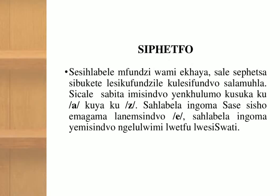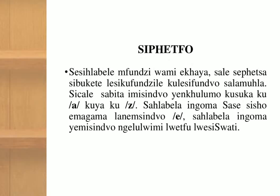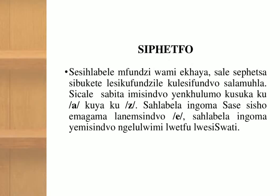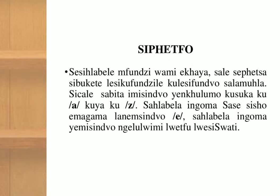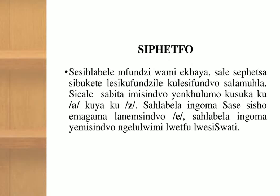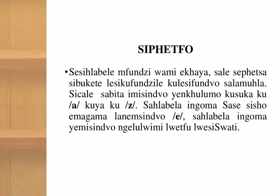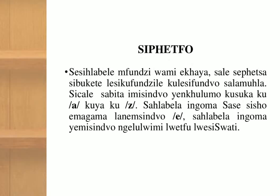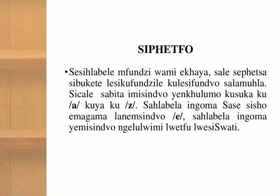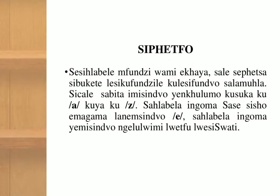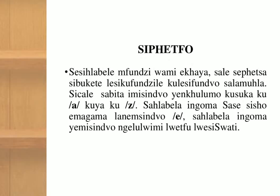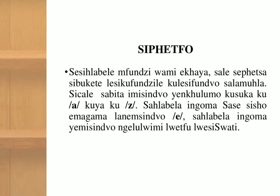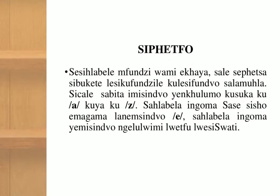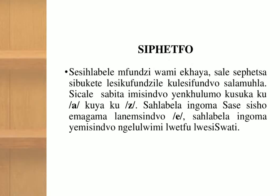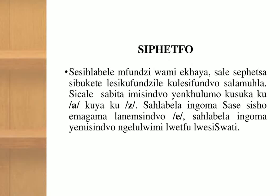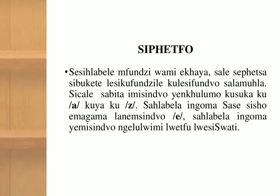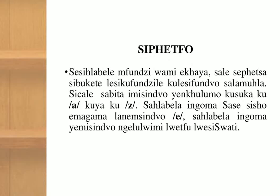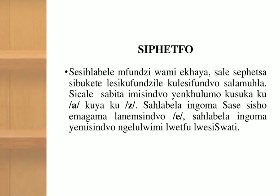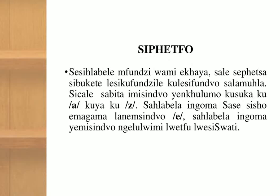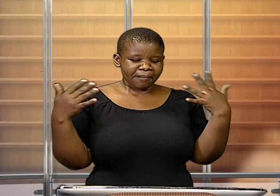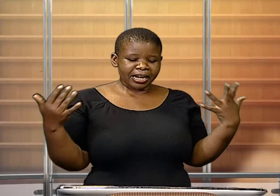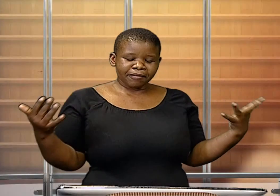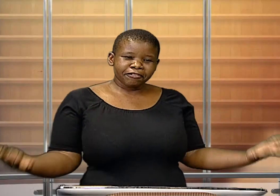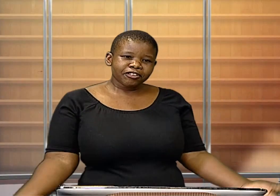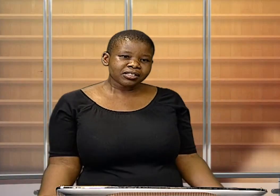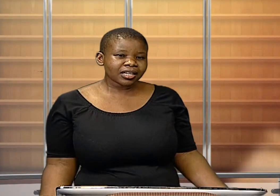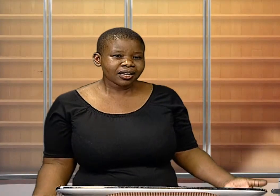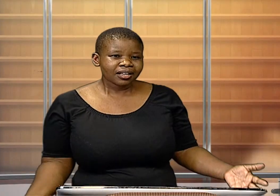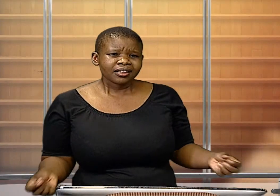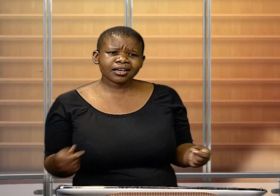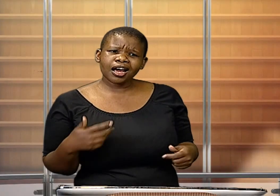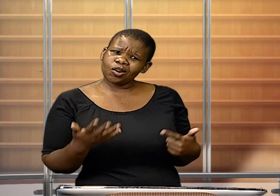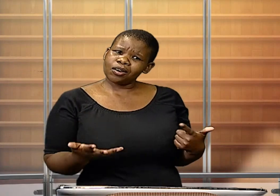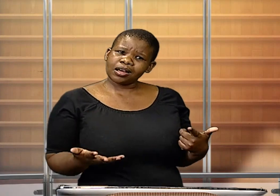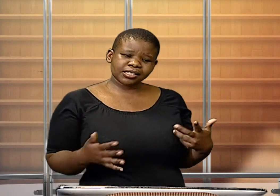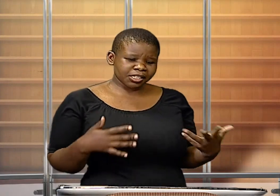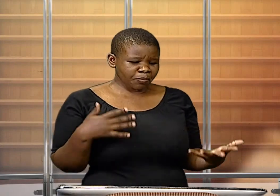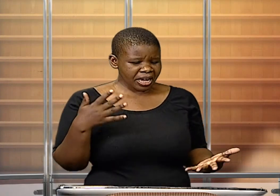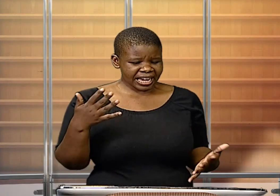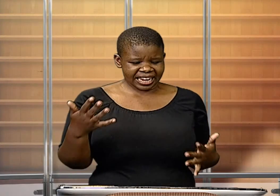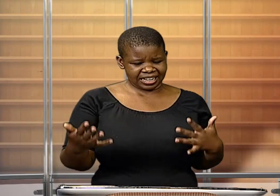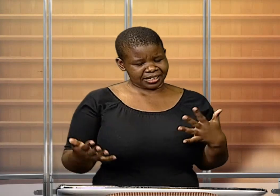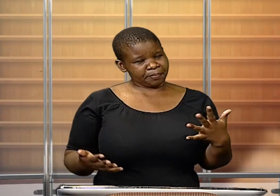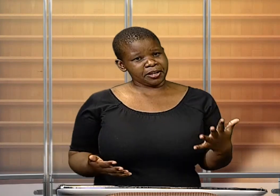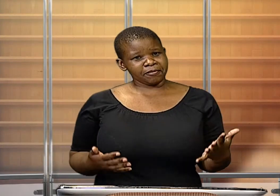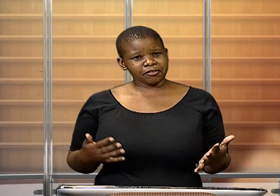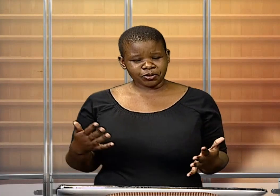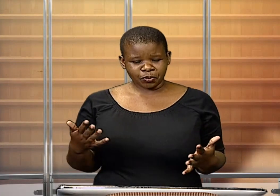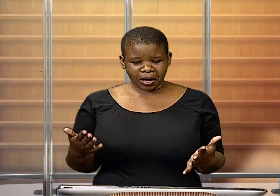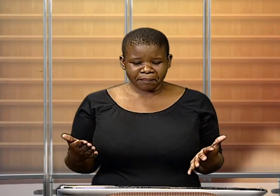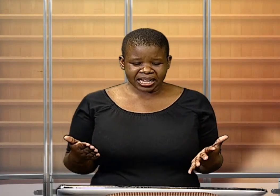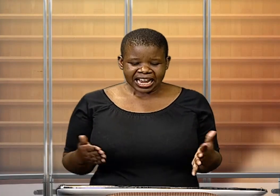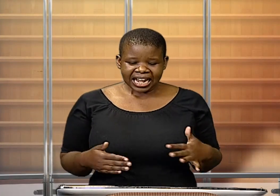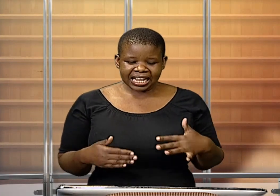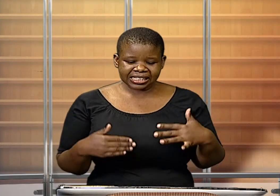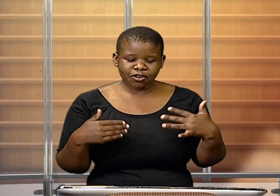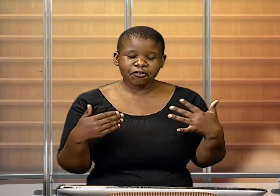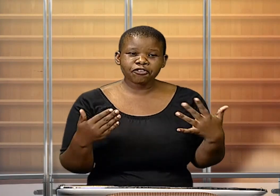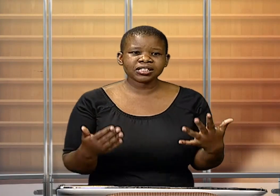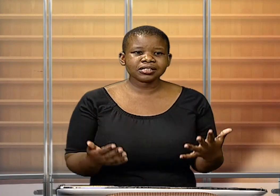Sesiyagcuma ngicabanga sibogcuma na uhlabela. Sahlabela mfunzi. Nyalo asesibuyekede phela mfunzi